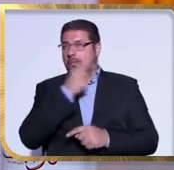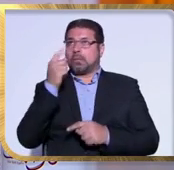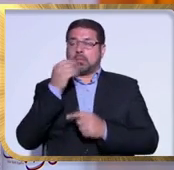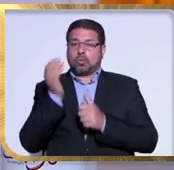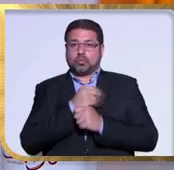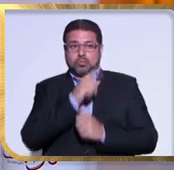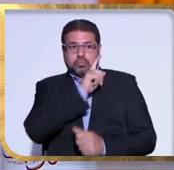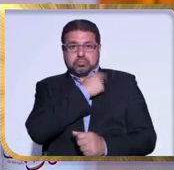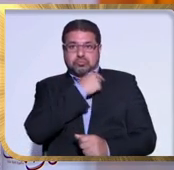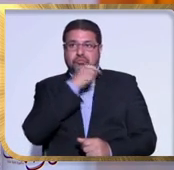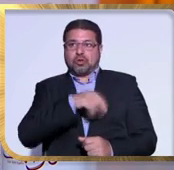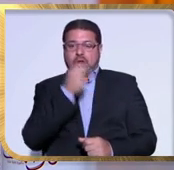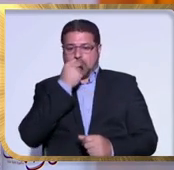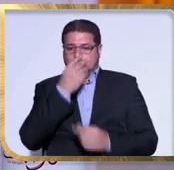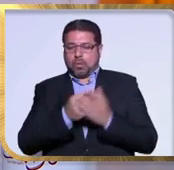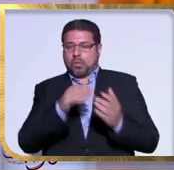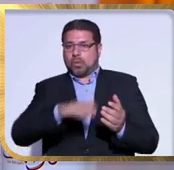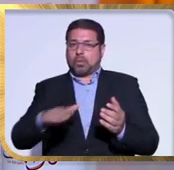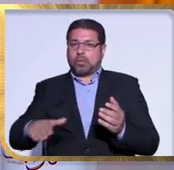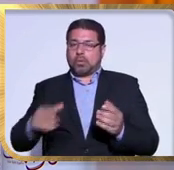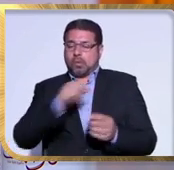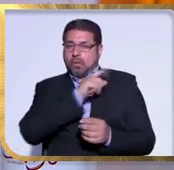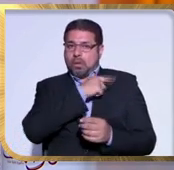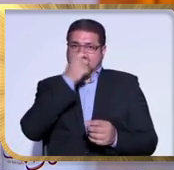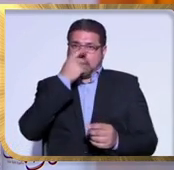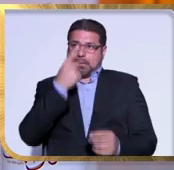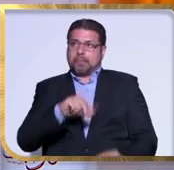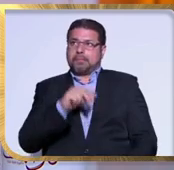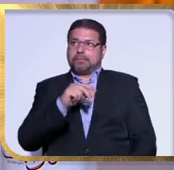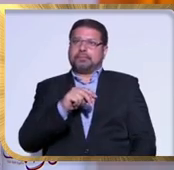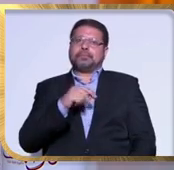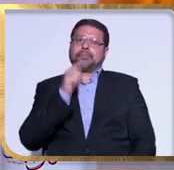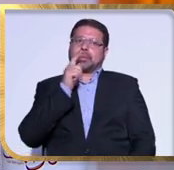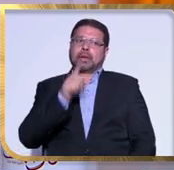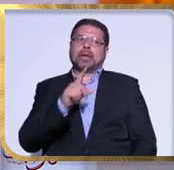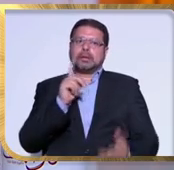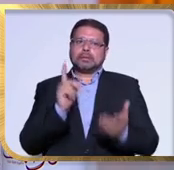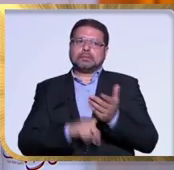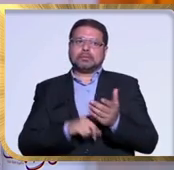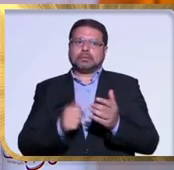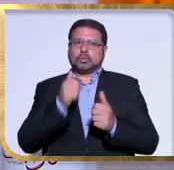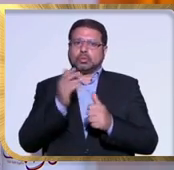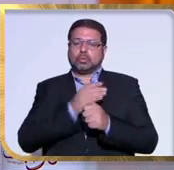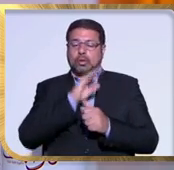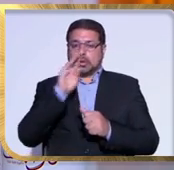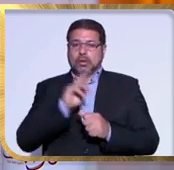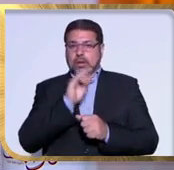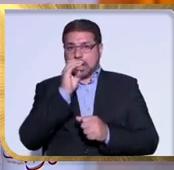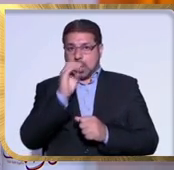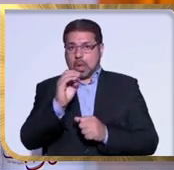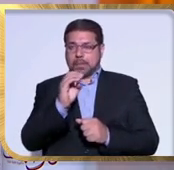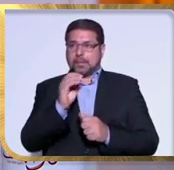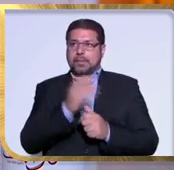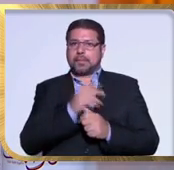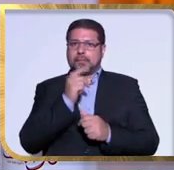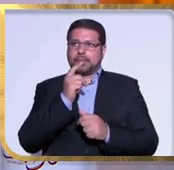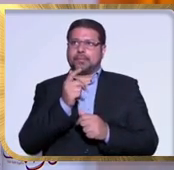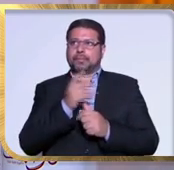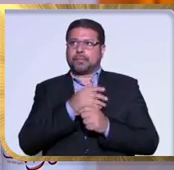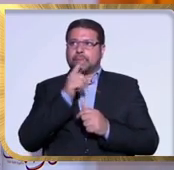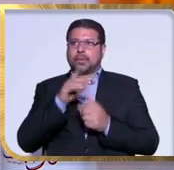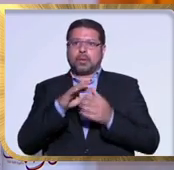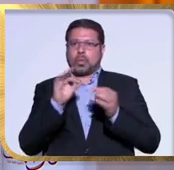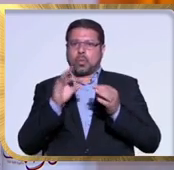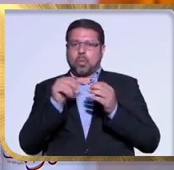وزر لو اكلت هي وعيالها منه هو طبعا لازم الاول قبل ما اجاوب على سؤال حضرتك لان انا حضرتك